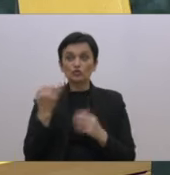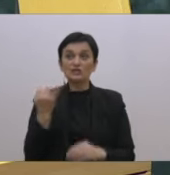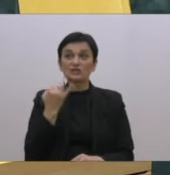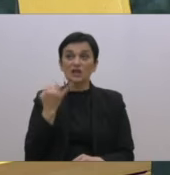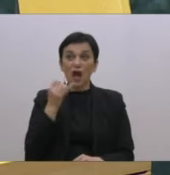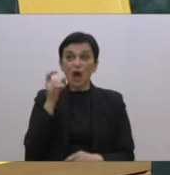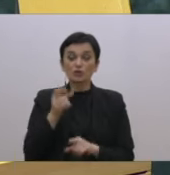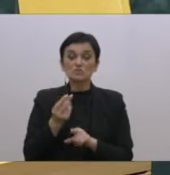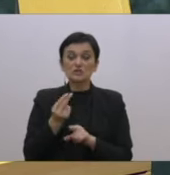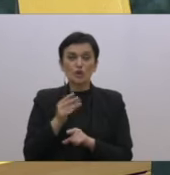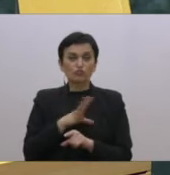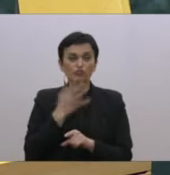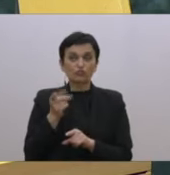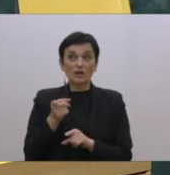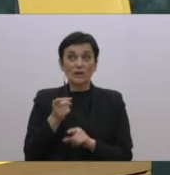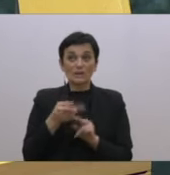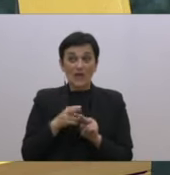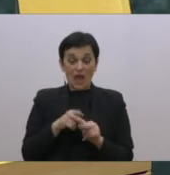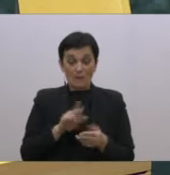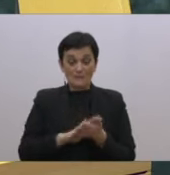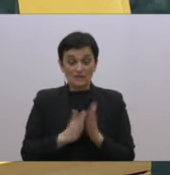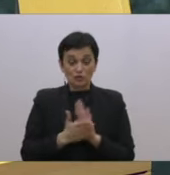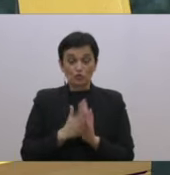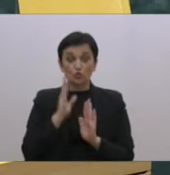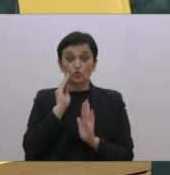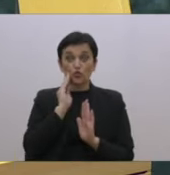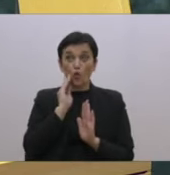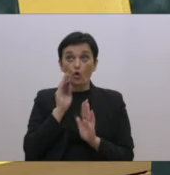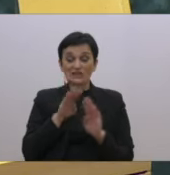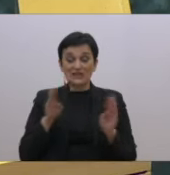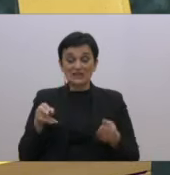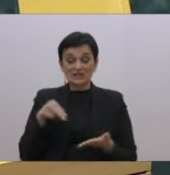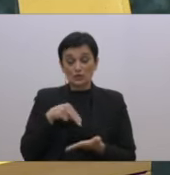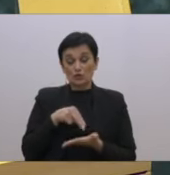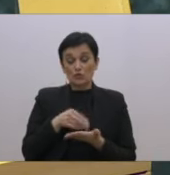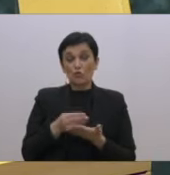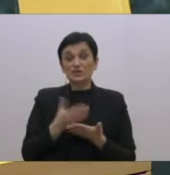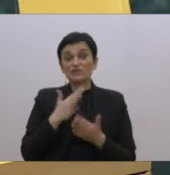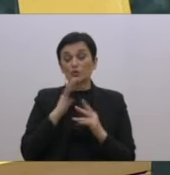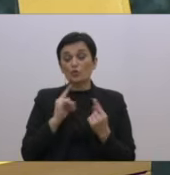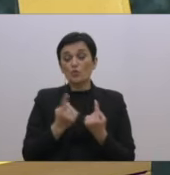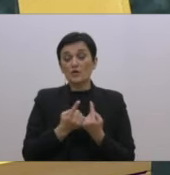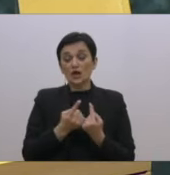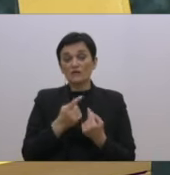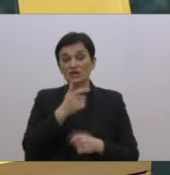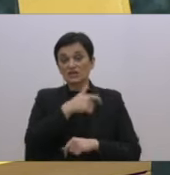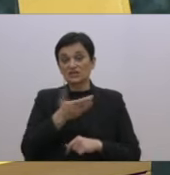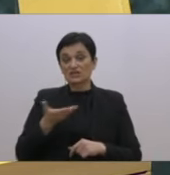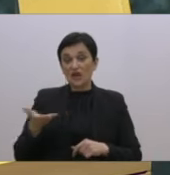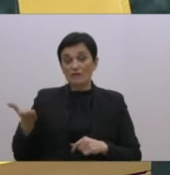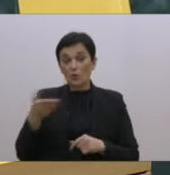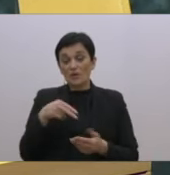დაინტერესებაც ჰქონია ფინანსური. აი ამ სიტუაციაში, როდესაც გამოხვალთ ტრიბუნასთან ძირფასო უმრავლესობის წევრებო,